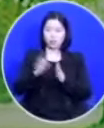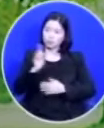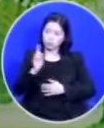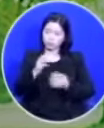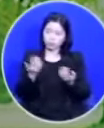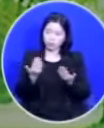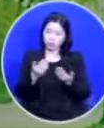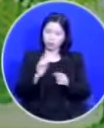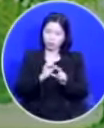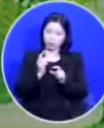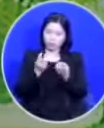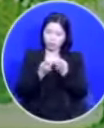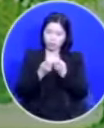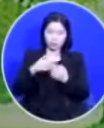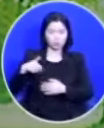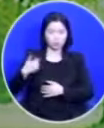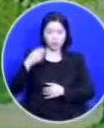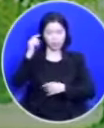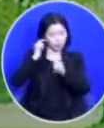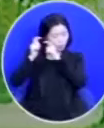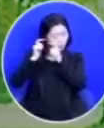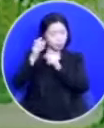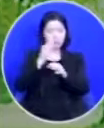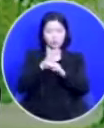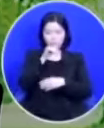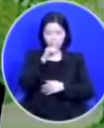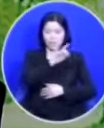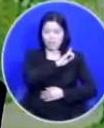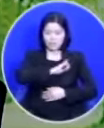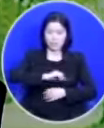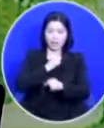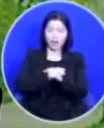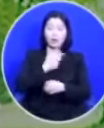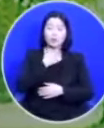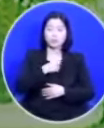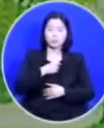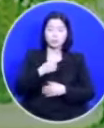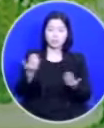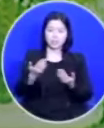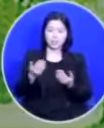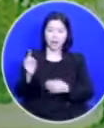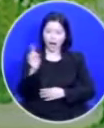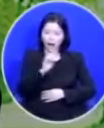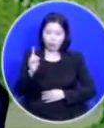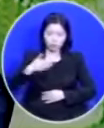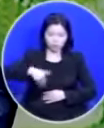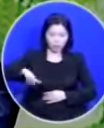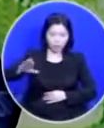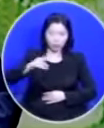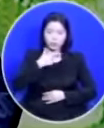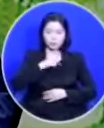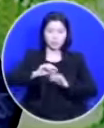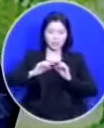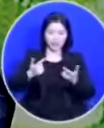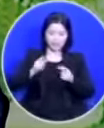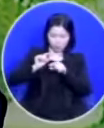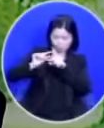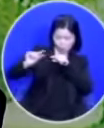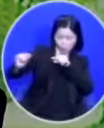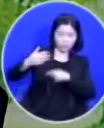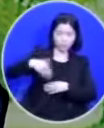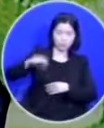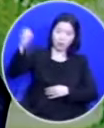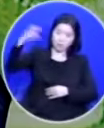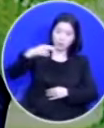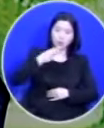몰라서 고심하고 있습니다 제일 하고 싶어하는 일은 아무도 가려 하지 않는 오지에 가서 빛도 없이 이름도